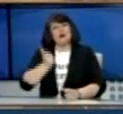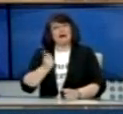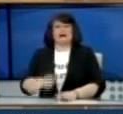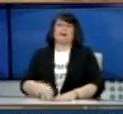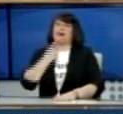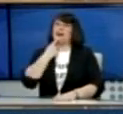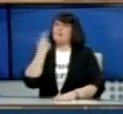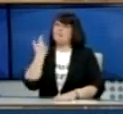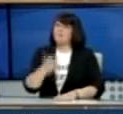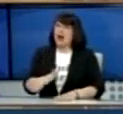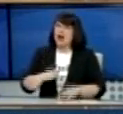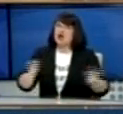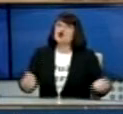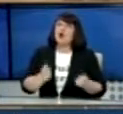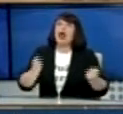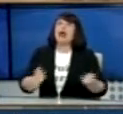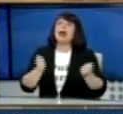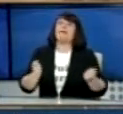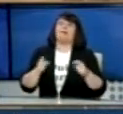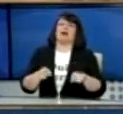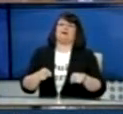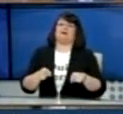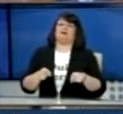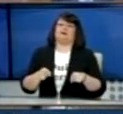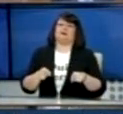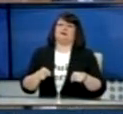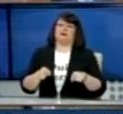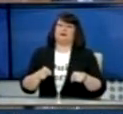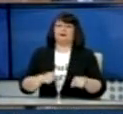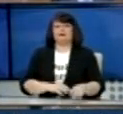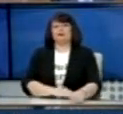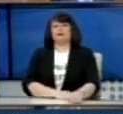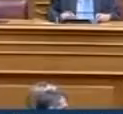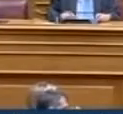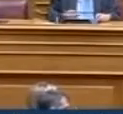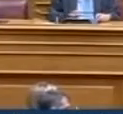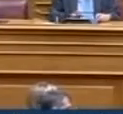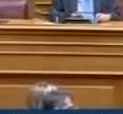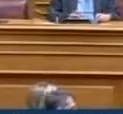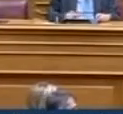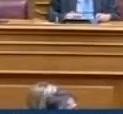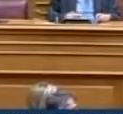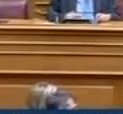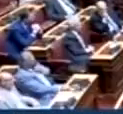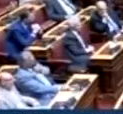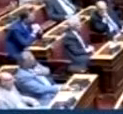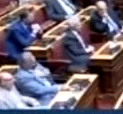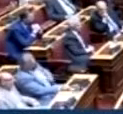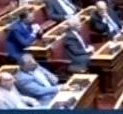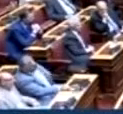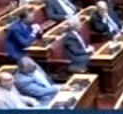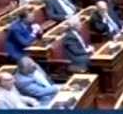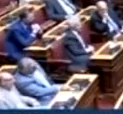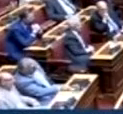από αυτά τα οποία είχαμε εξαγγείλει στους Έλληνες πολίτες. Θέλω να είμαστε απόλυτα συνεπείς σε όσα είχαμε πει προεκλογικά και